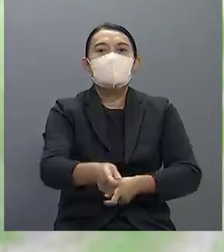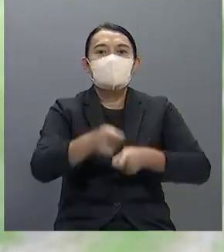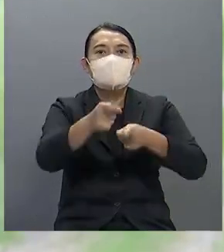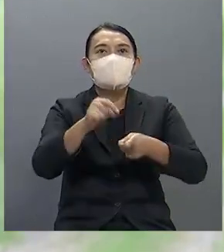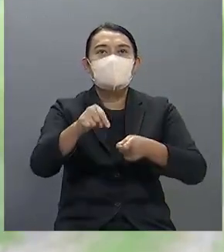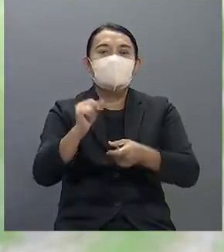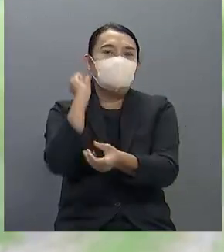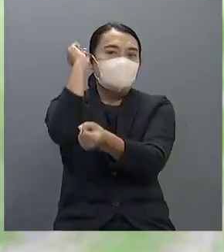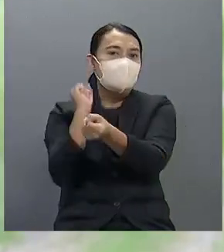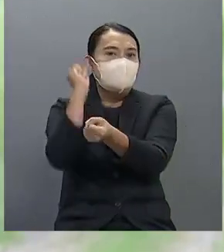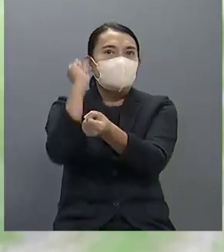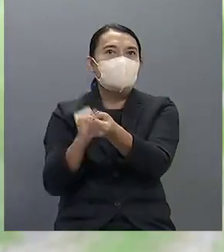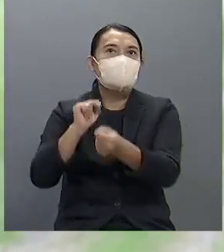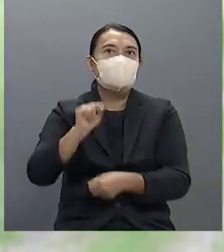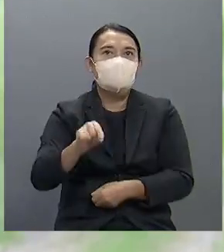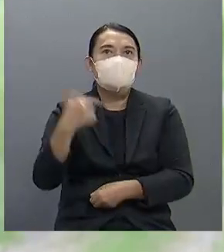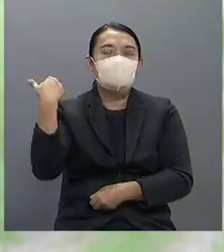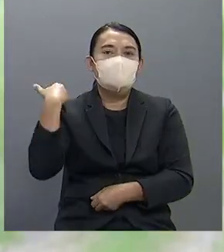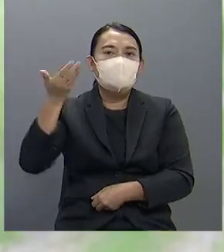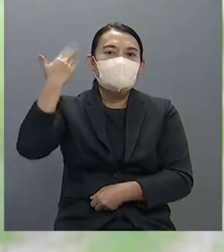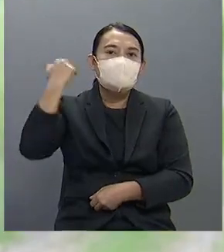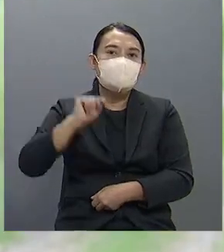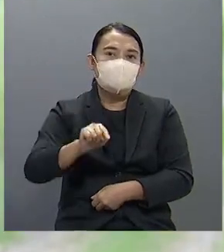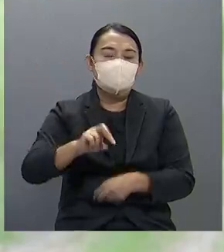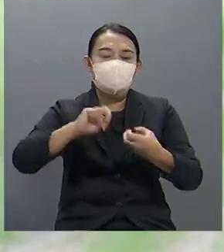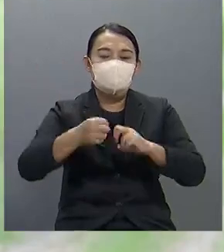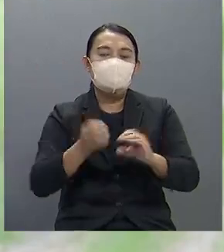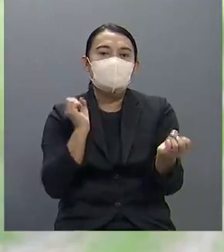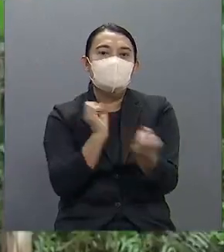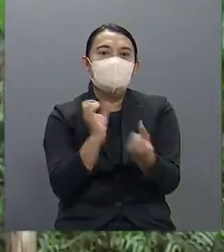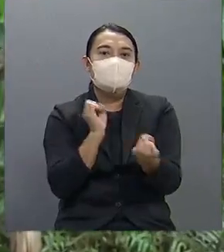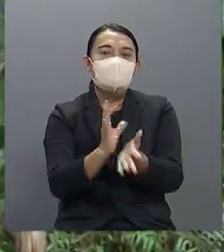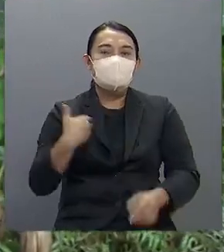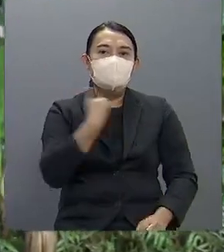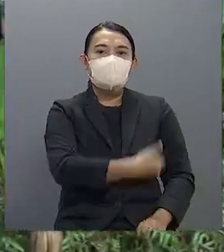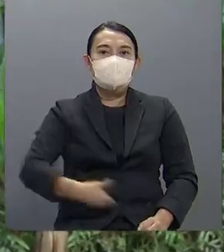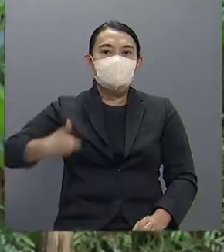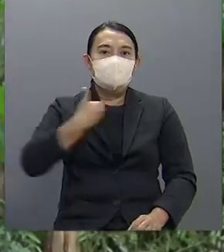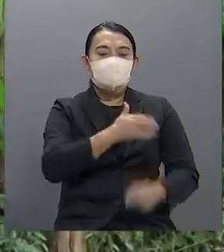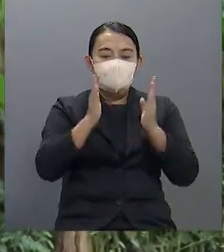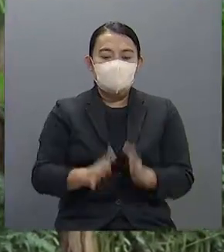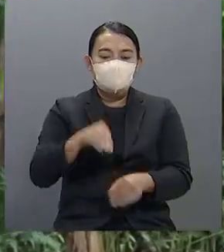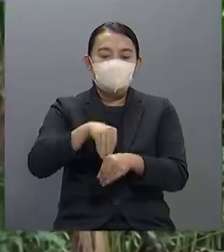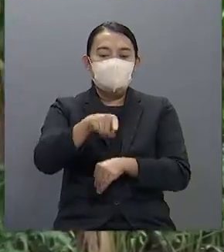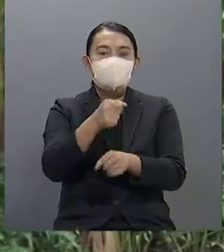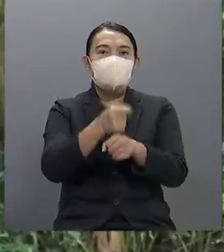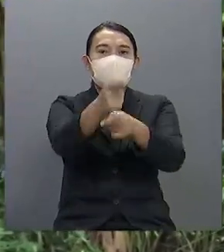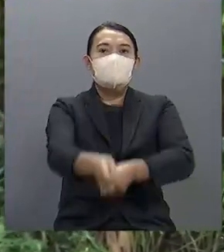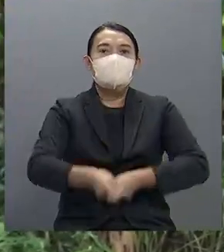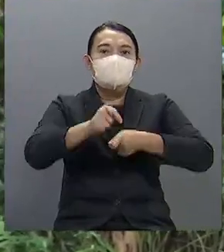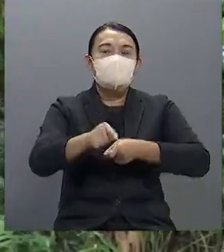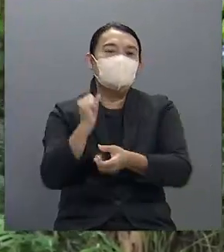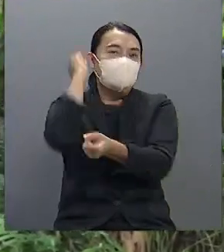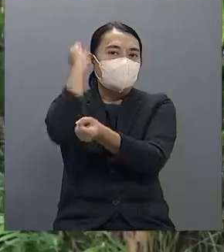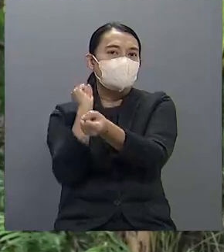ดนะครับตรงนี้ก็ส่งผลกระทบต่อสุขภาพของเกษตรกรในพื้นที่เรานะครับเพราะว่าเราใช้สารพิษรุนแรงนะครับปัญหาที่3เนี่ยนะ